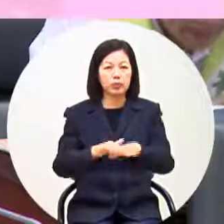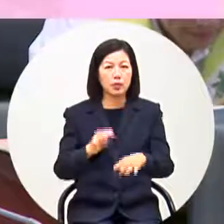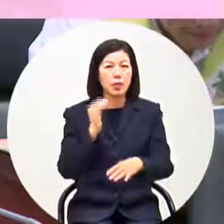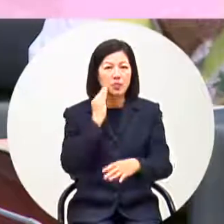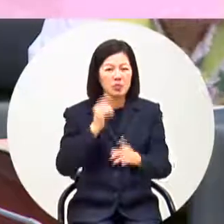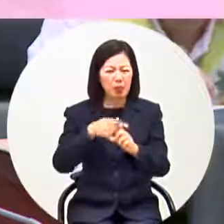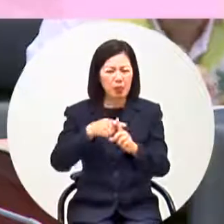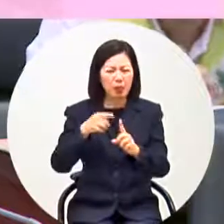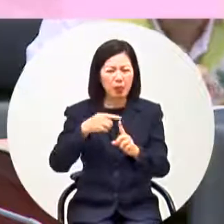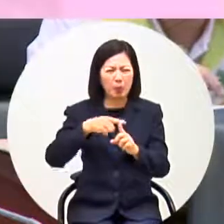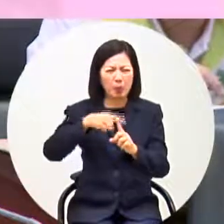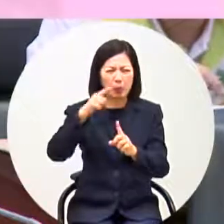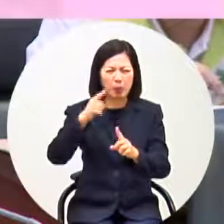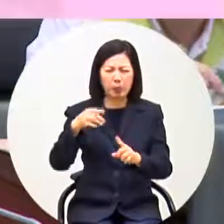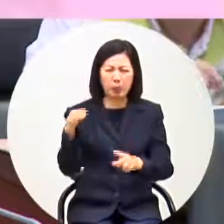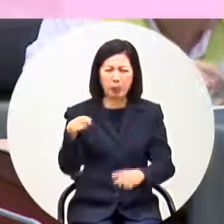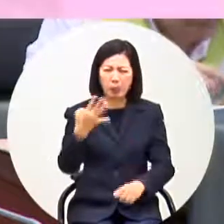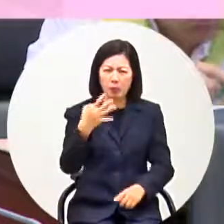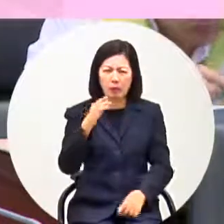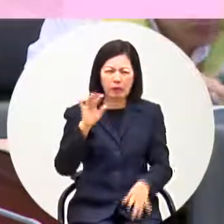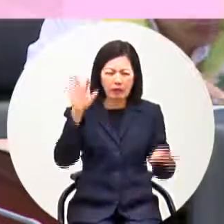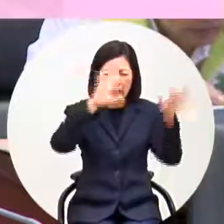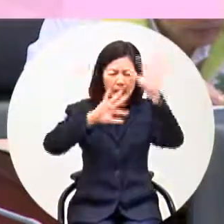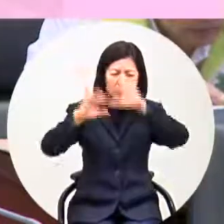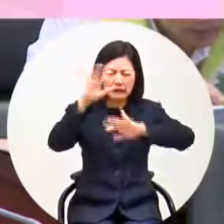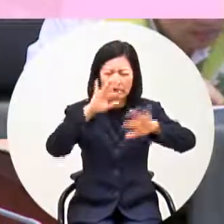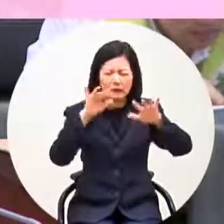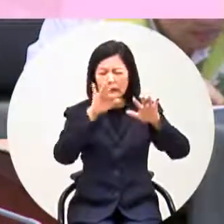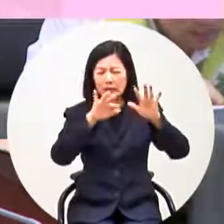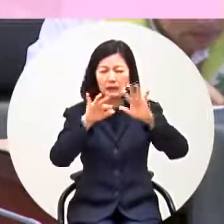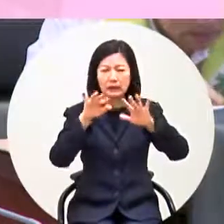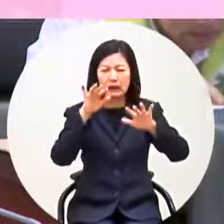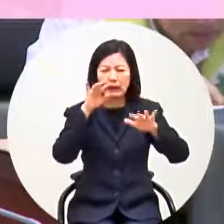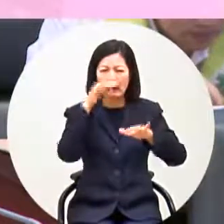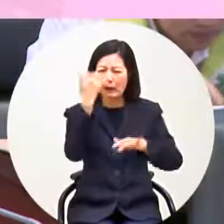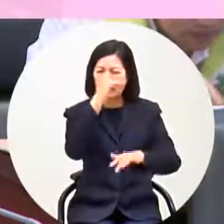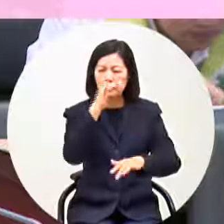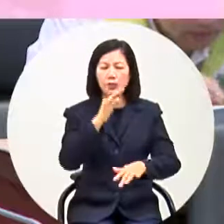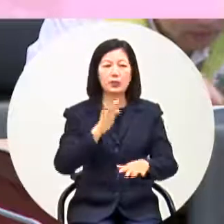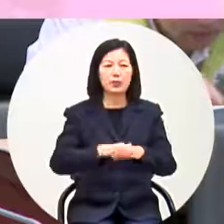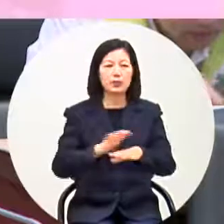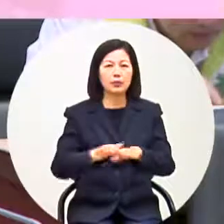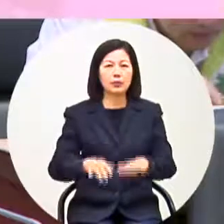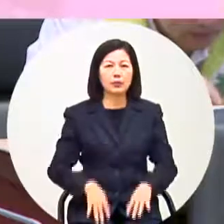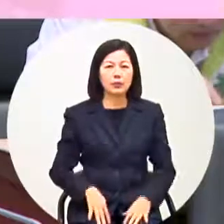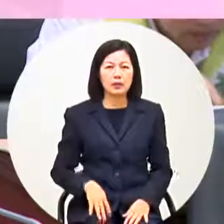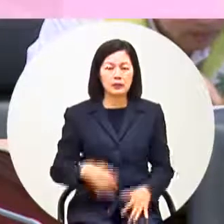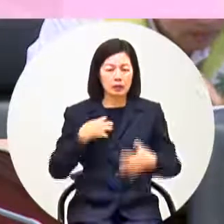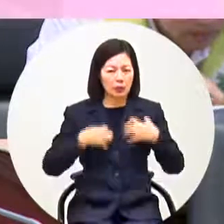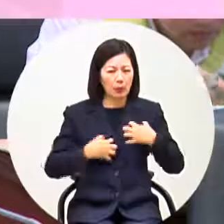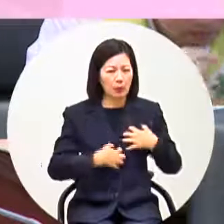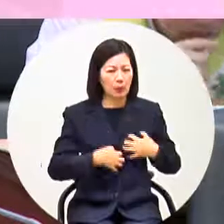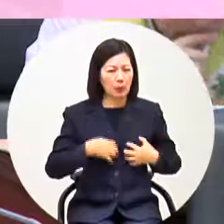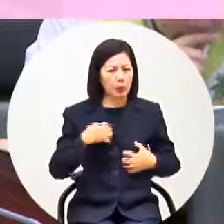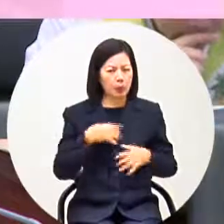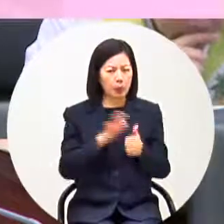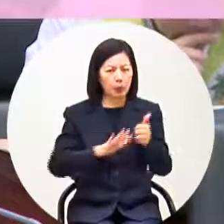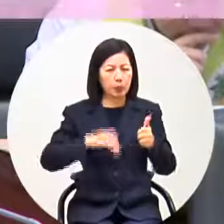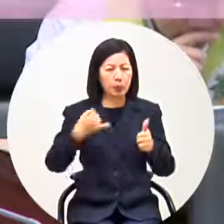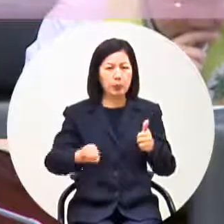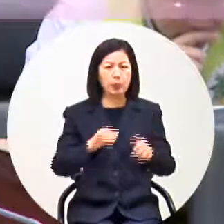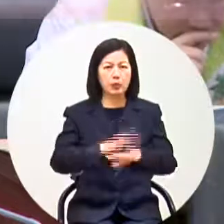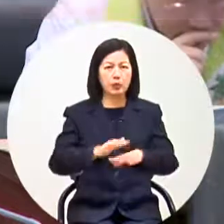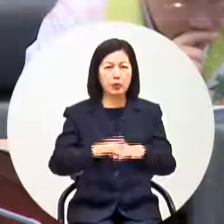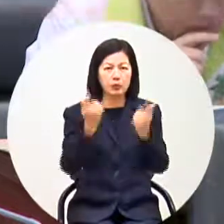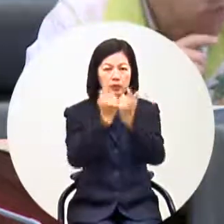到五指哦。所以人的器官也严重的受损，所以台北市政府定400哦，其实